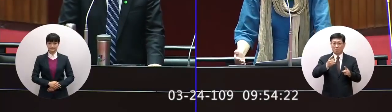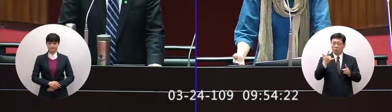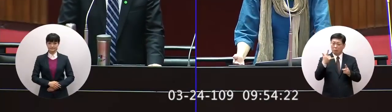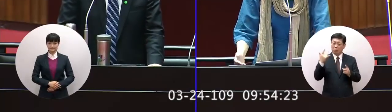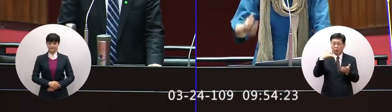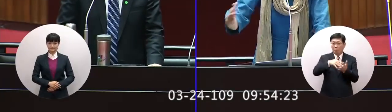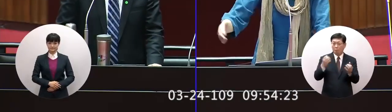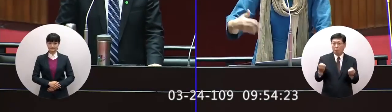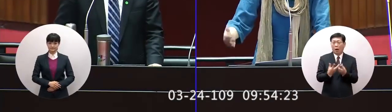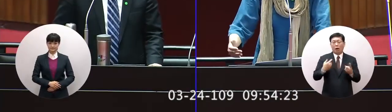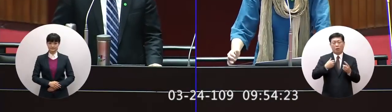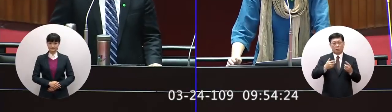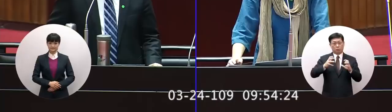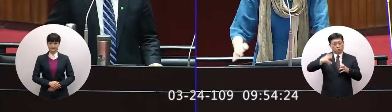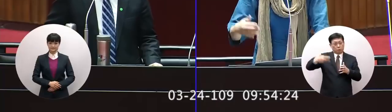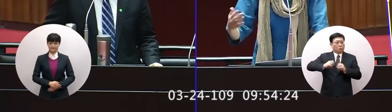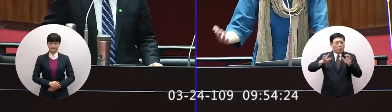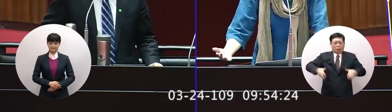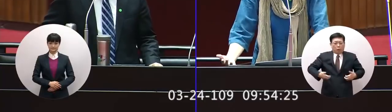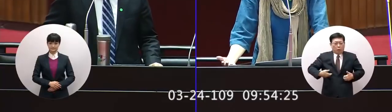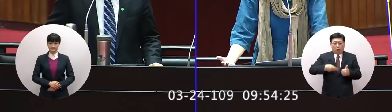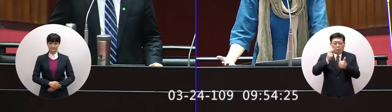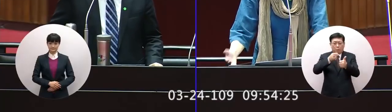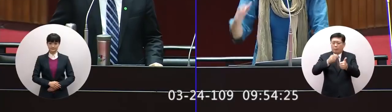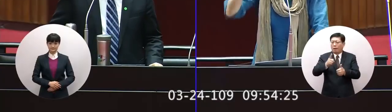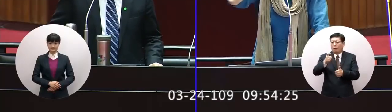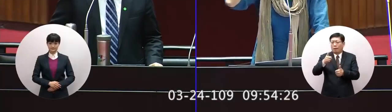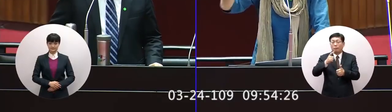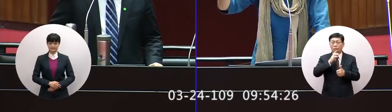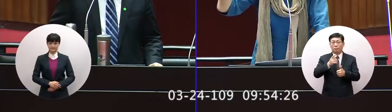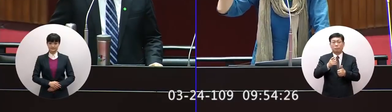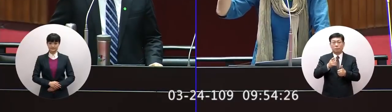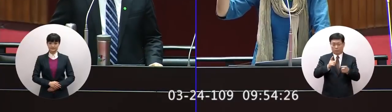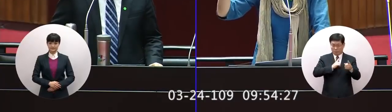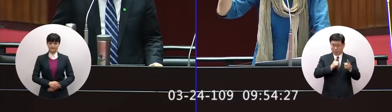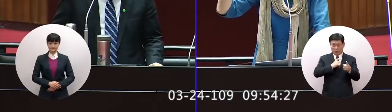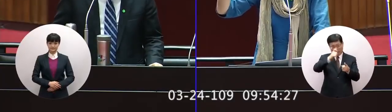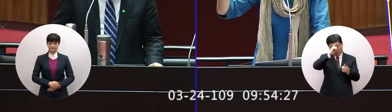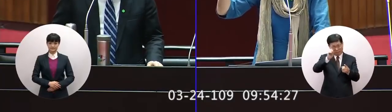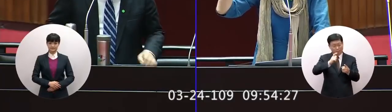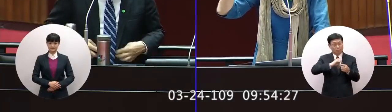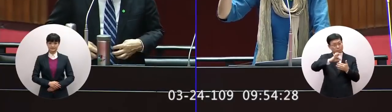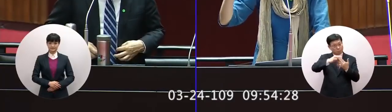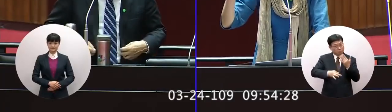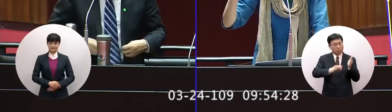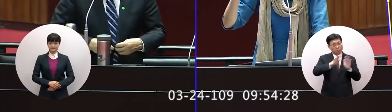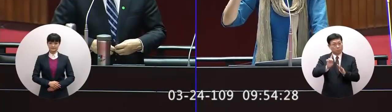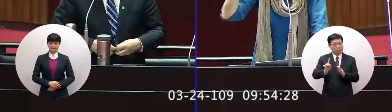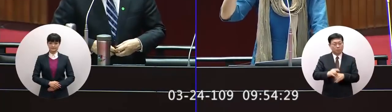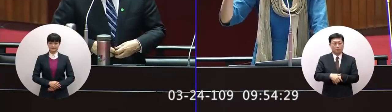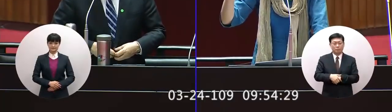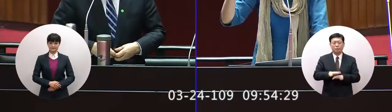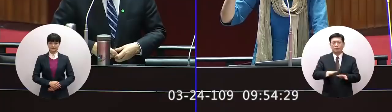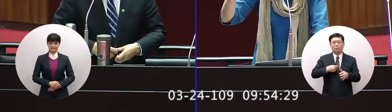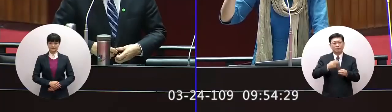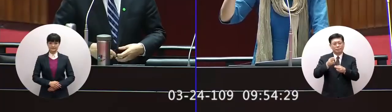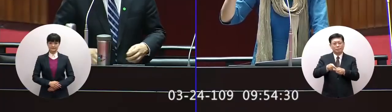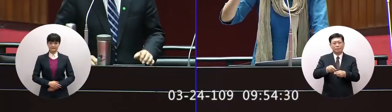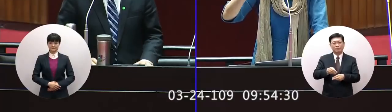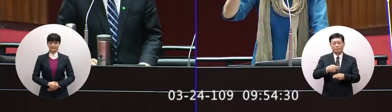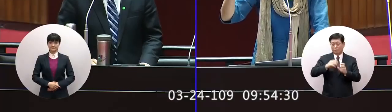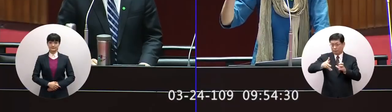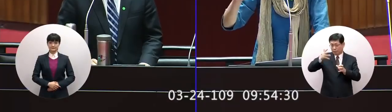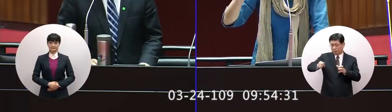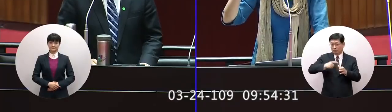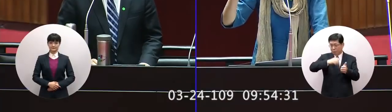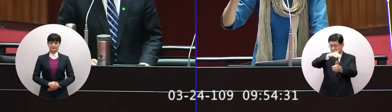发生了以后，总统才紧急的说我们要来发布紧急命令嘛，就说你们所期待的那个状态跟条件。那我相信